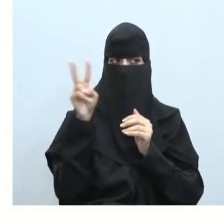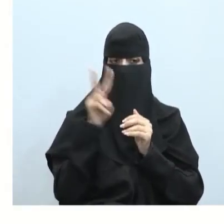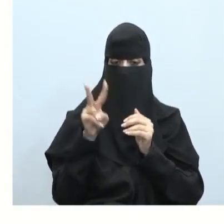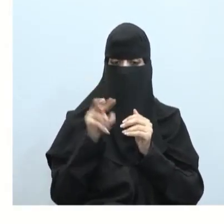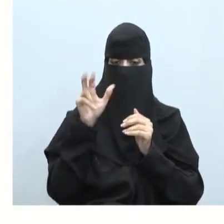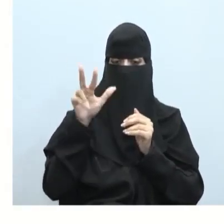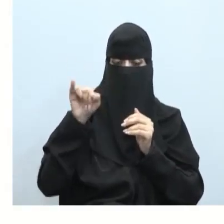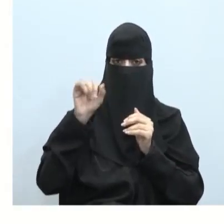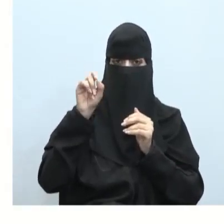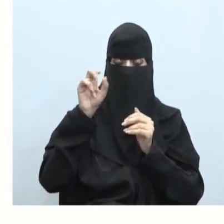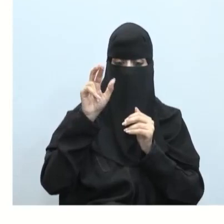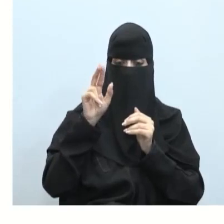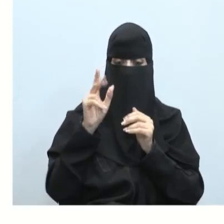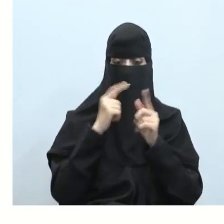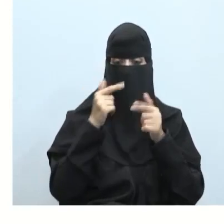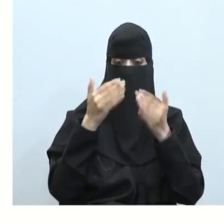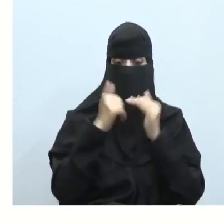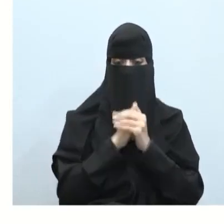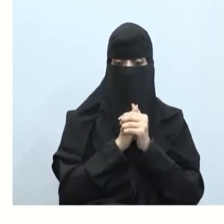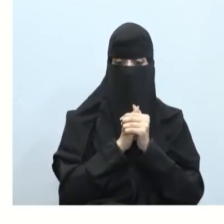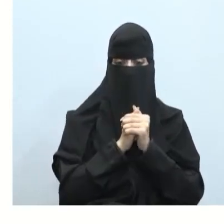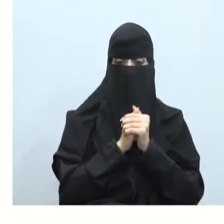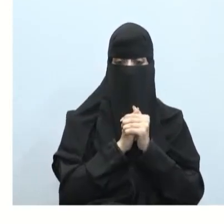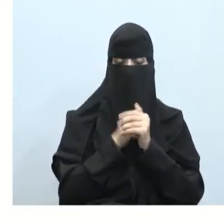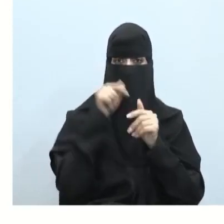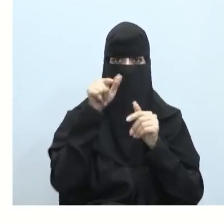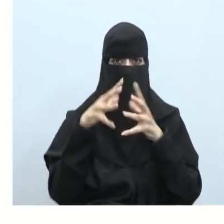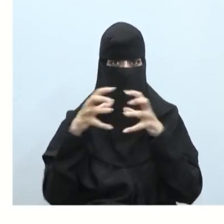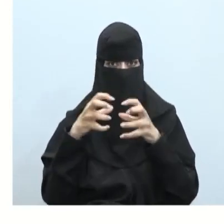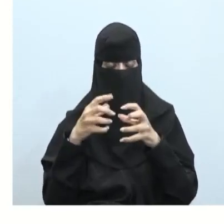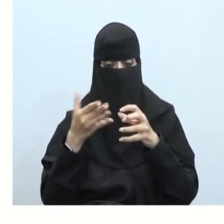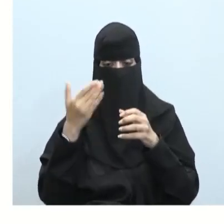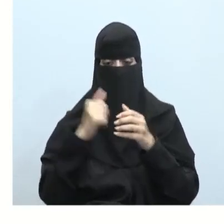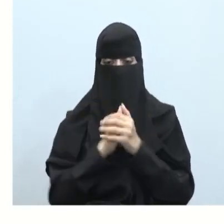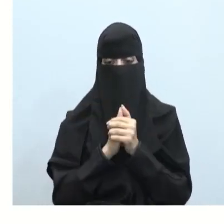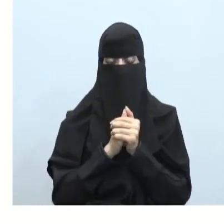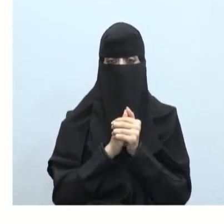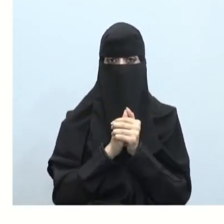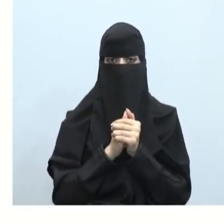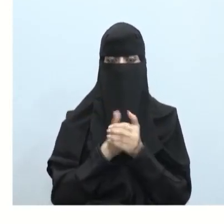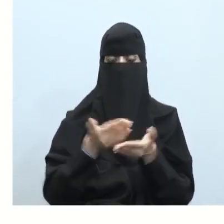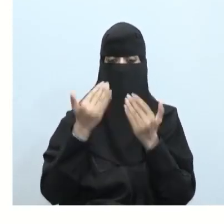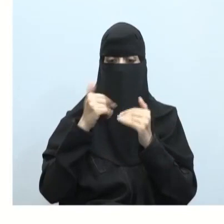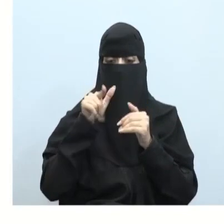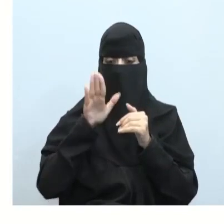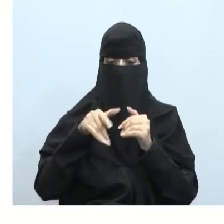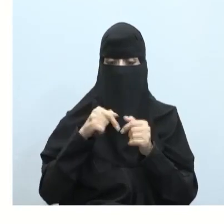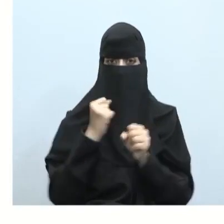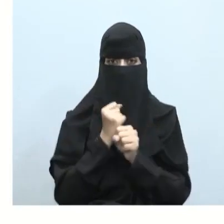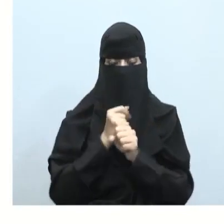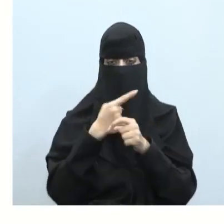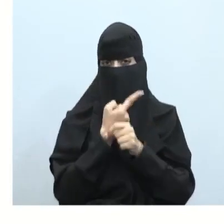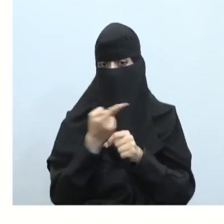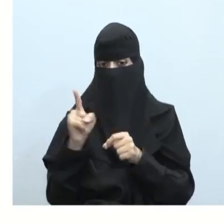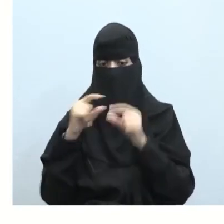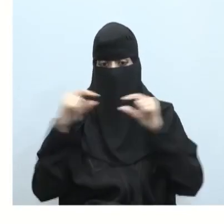البرمجيه ويعرض اي خطا في تركيب الجمل ويجب تصحيح هذا الخطا قبل انتقال الى السطر التالي النقطه الثالثه لدينا يتم